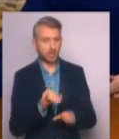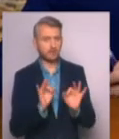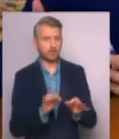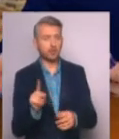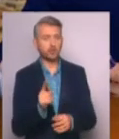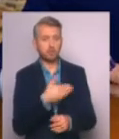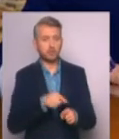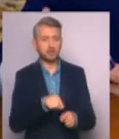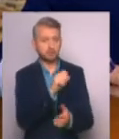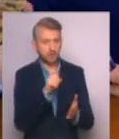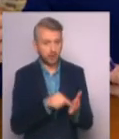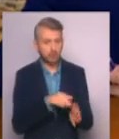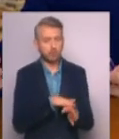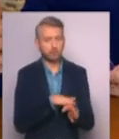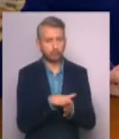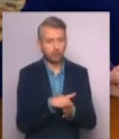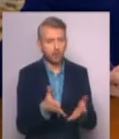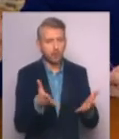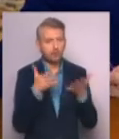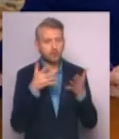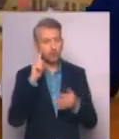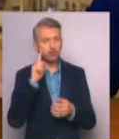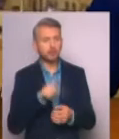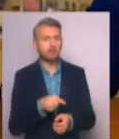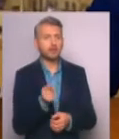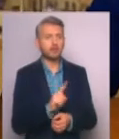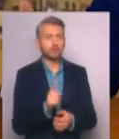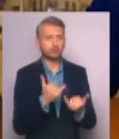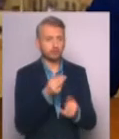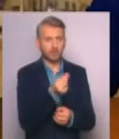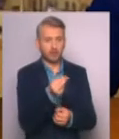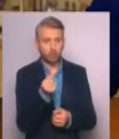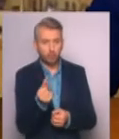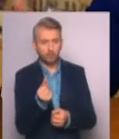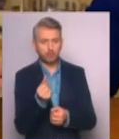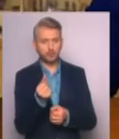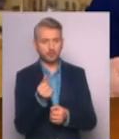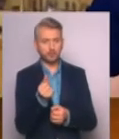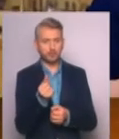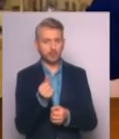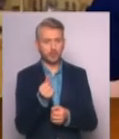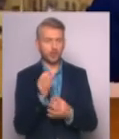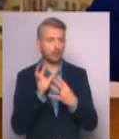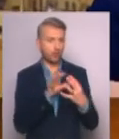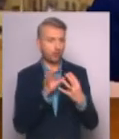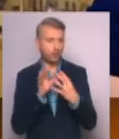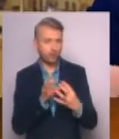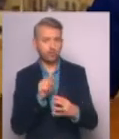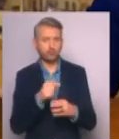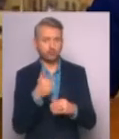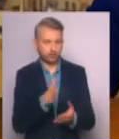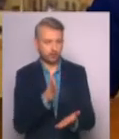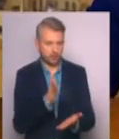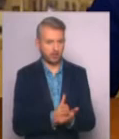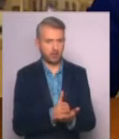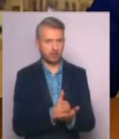ми цим питанням абсолютно чітко, навіть ті речі, які сьогодні закуповуються, ті об'єкти транспортування, вони вже передбачають